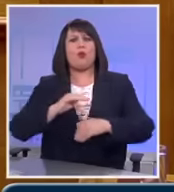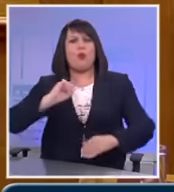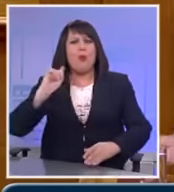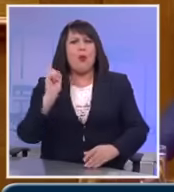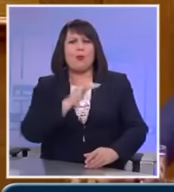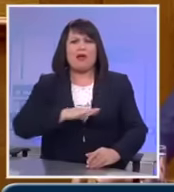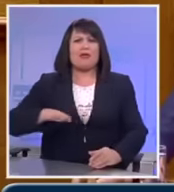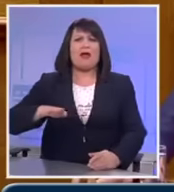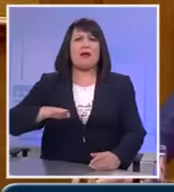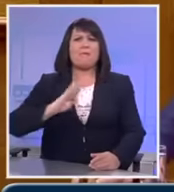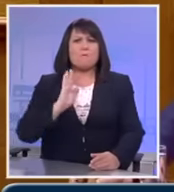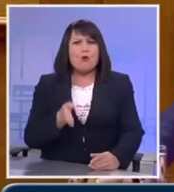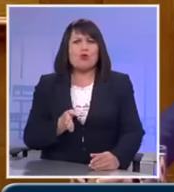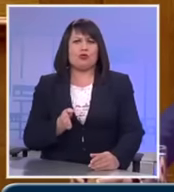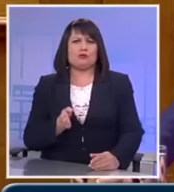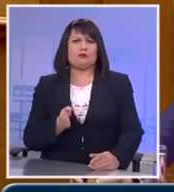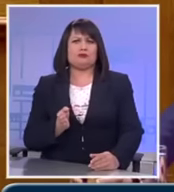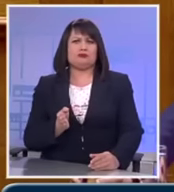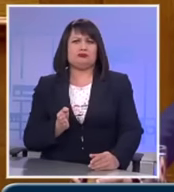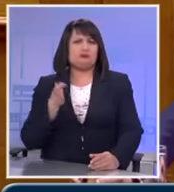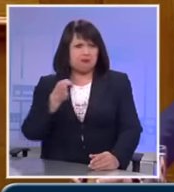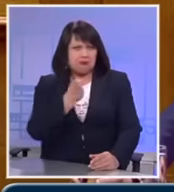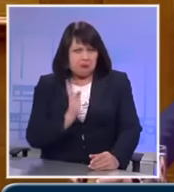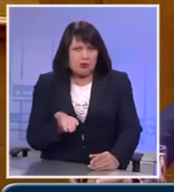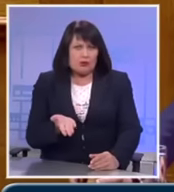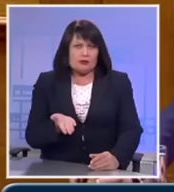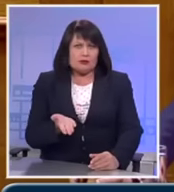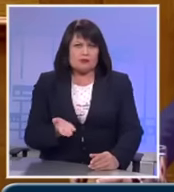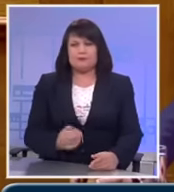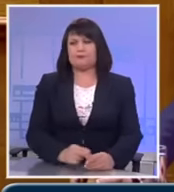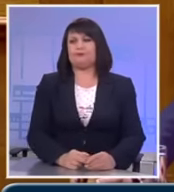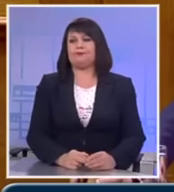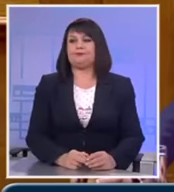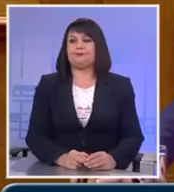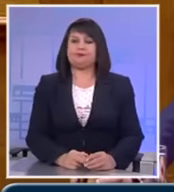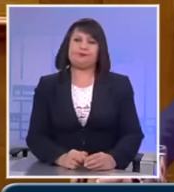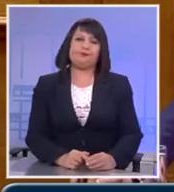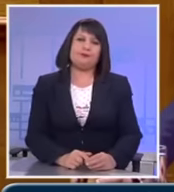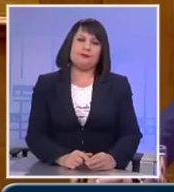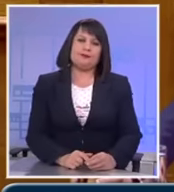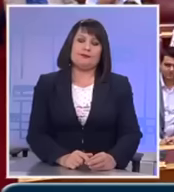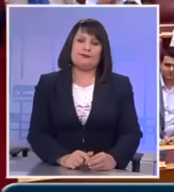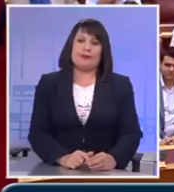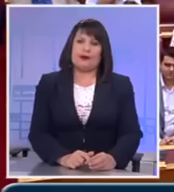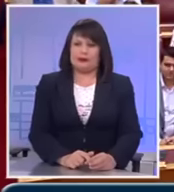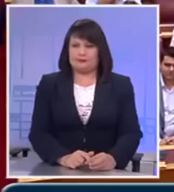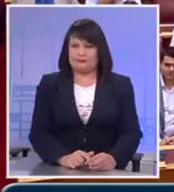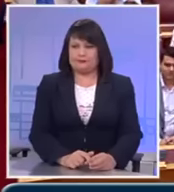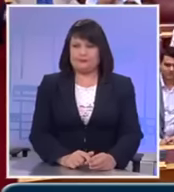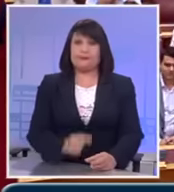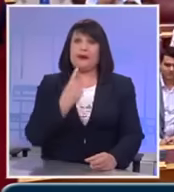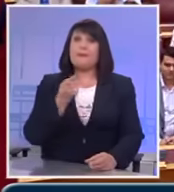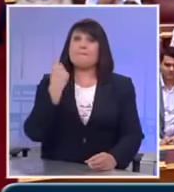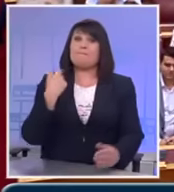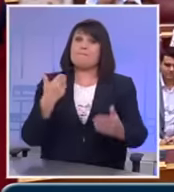παιδιά να πάνε σε αυτά ξέρετε ότι μέχρι πέρυσι